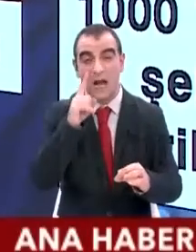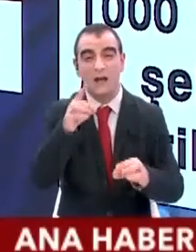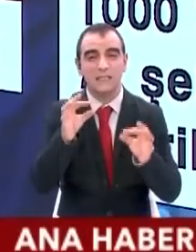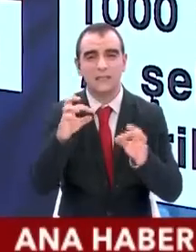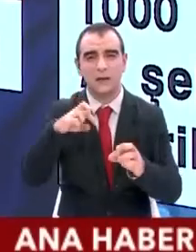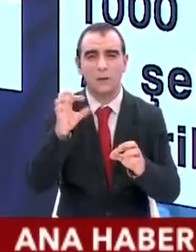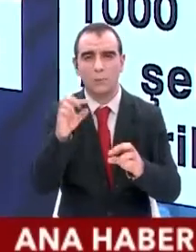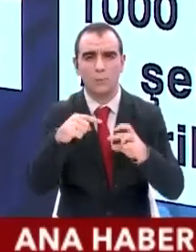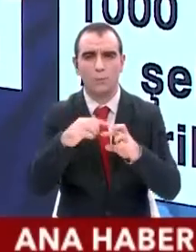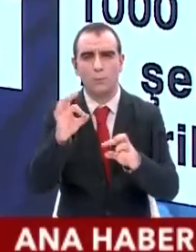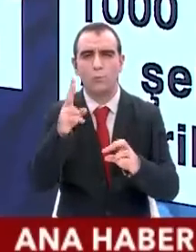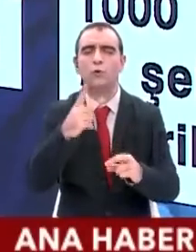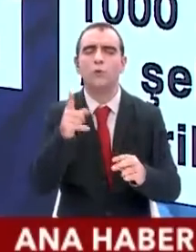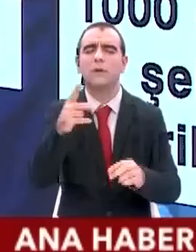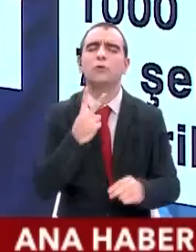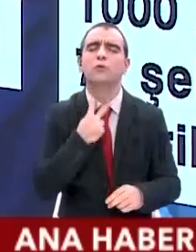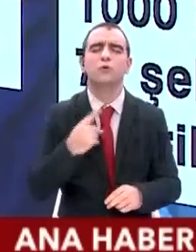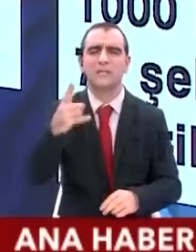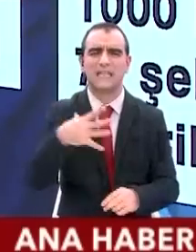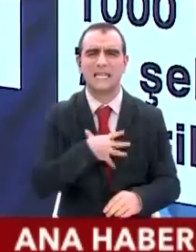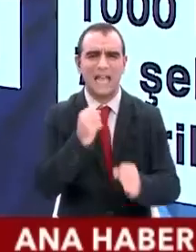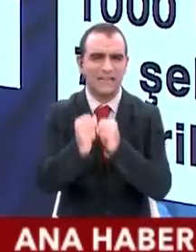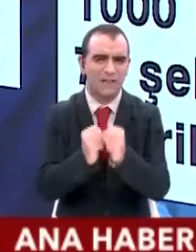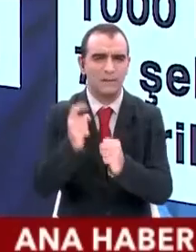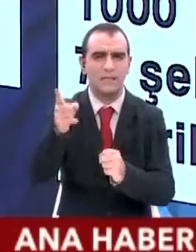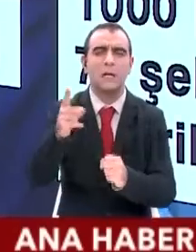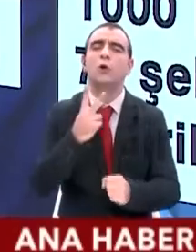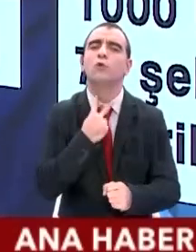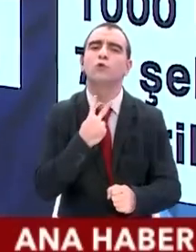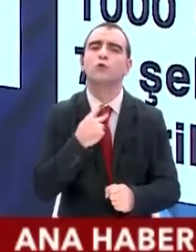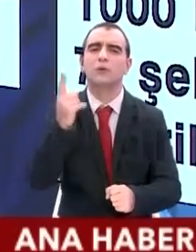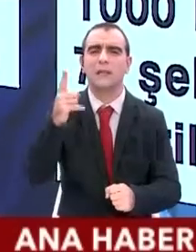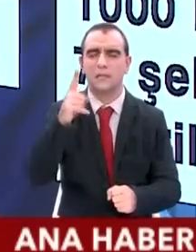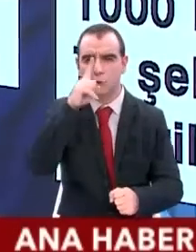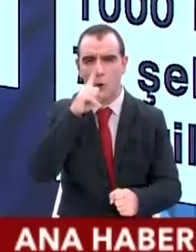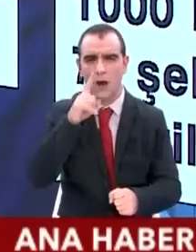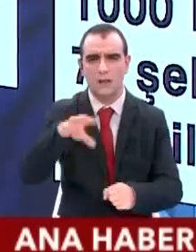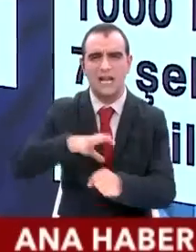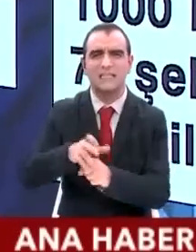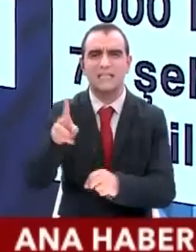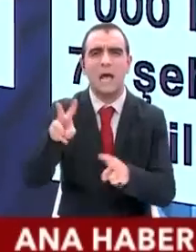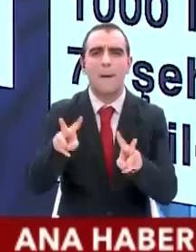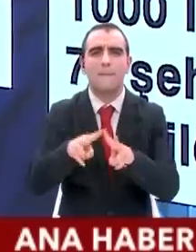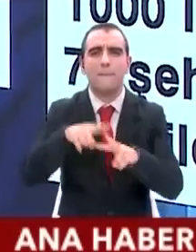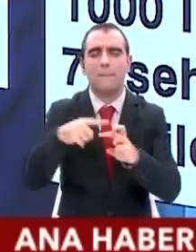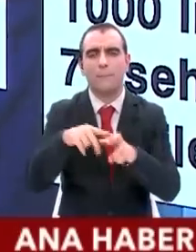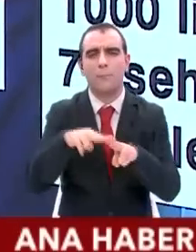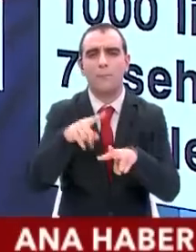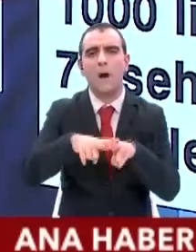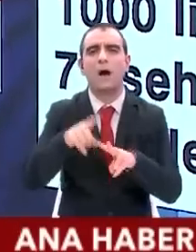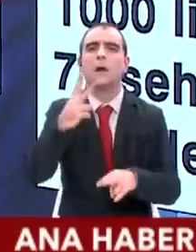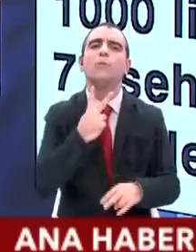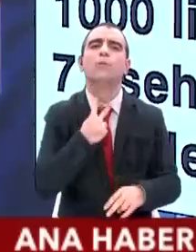Rusların devlet firması o da Rusya'nın doğalgaz vanasını yöneten marka direkt putine bağlı